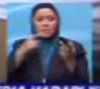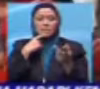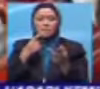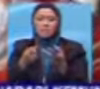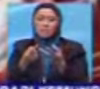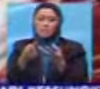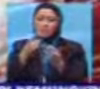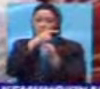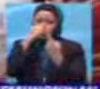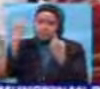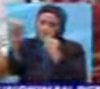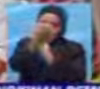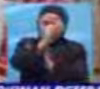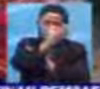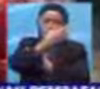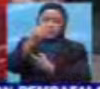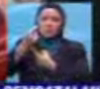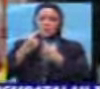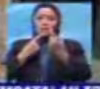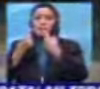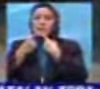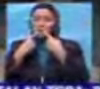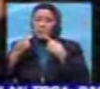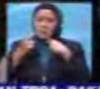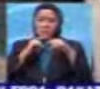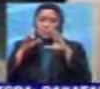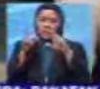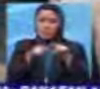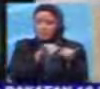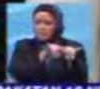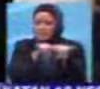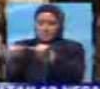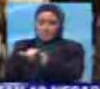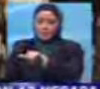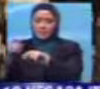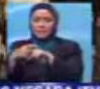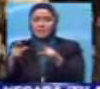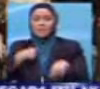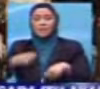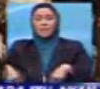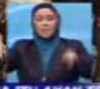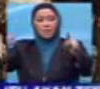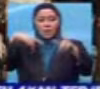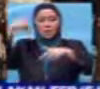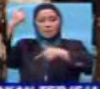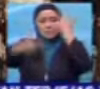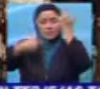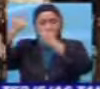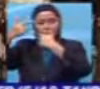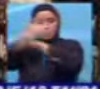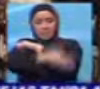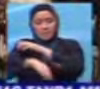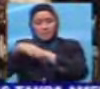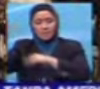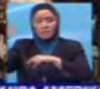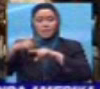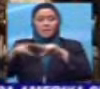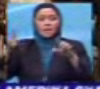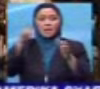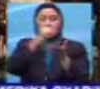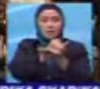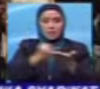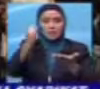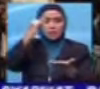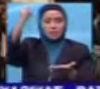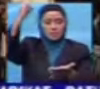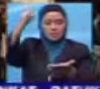seiring, selain peluang mengembara di negara orang, ia tentu berbaloi. Di Institut Iwan Aman Jordan ini, lebih